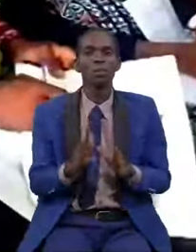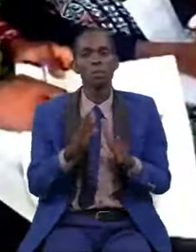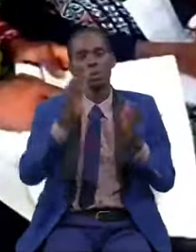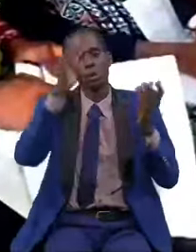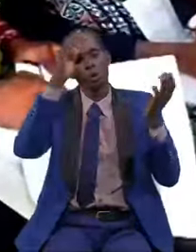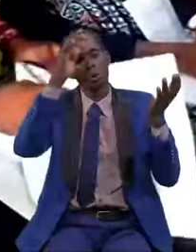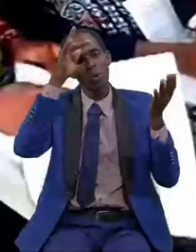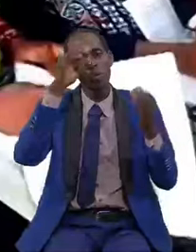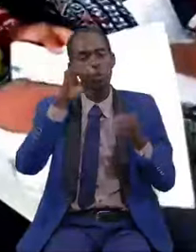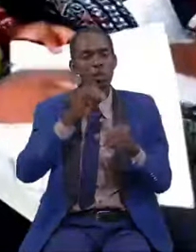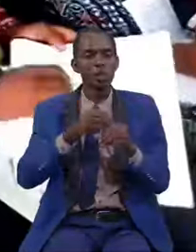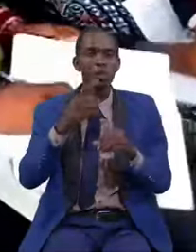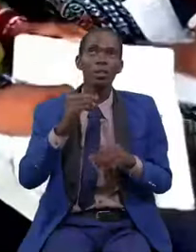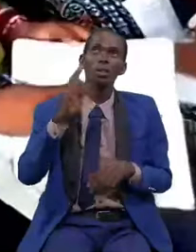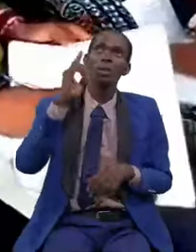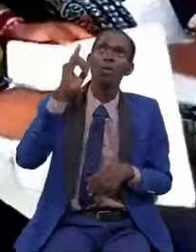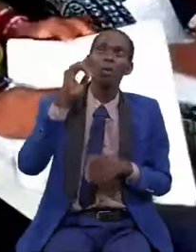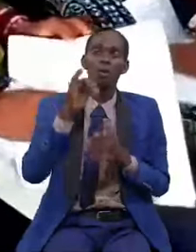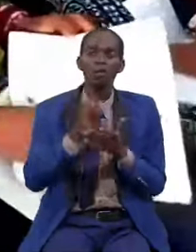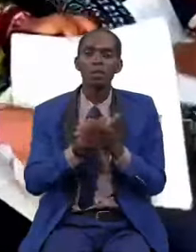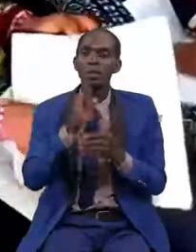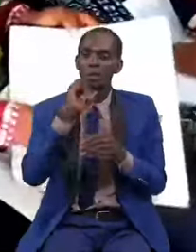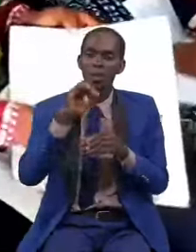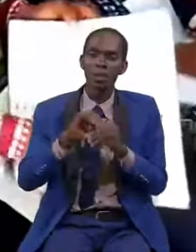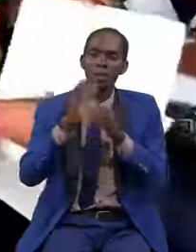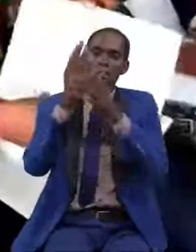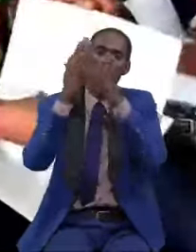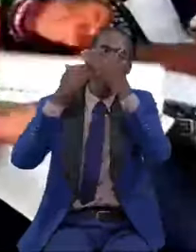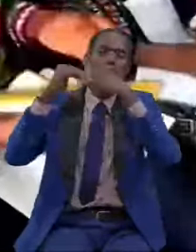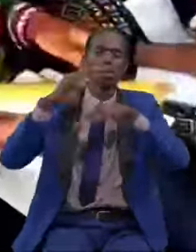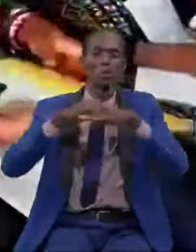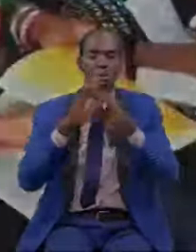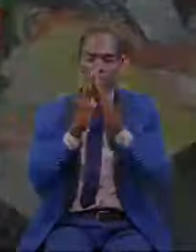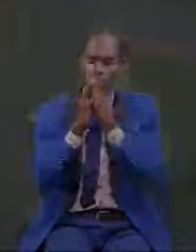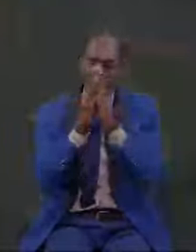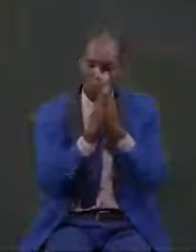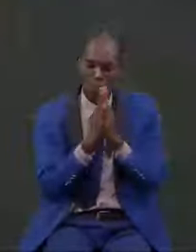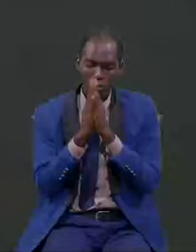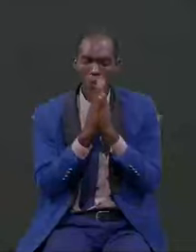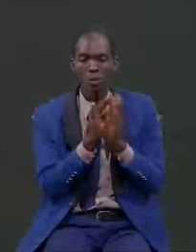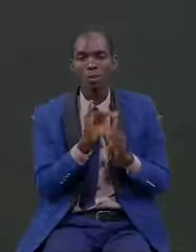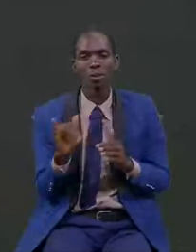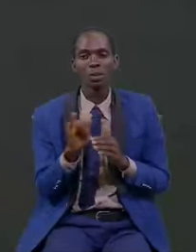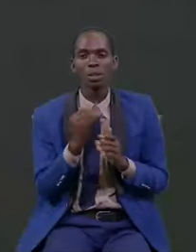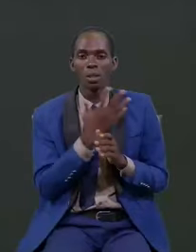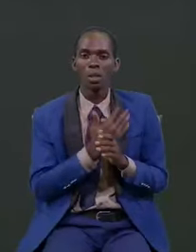en celui qui soutient, espérez en celui qui est au ciel et qui prie, qui